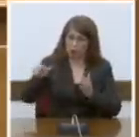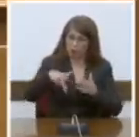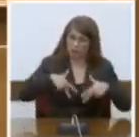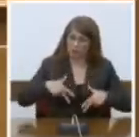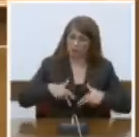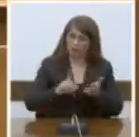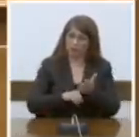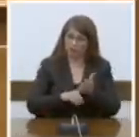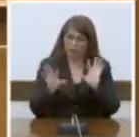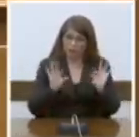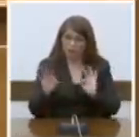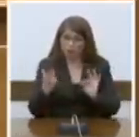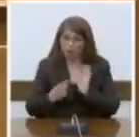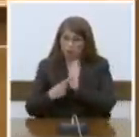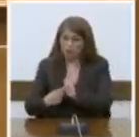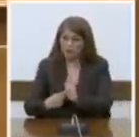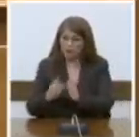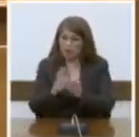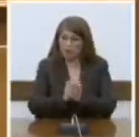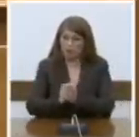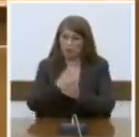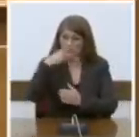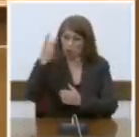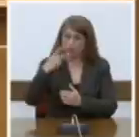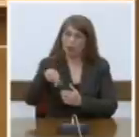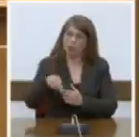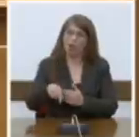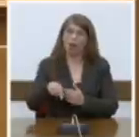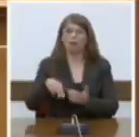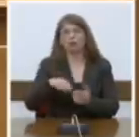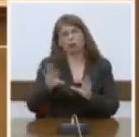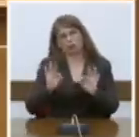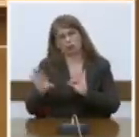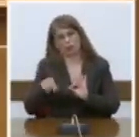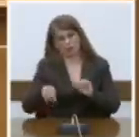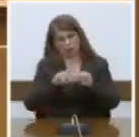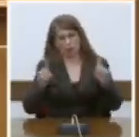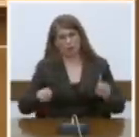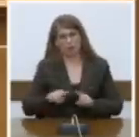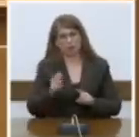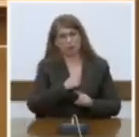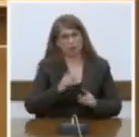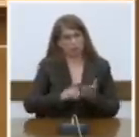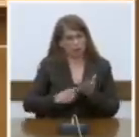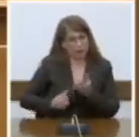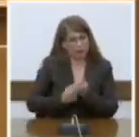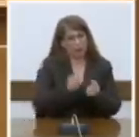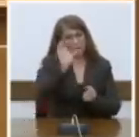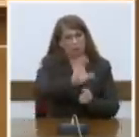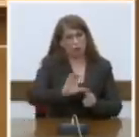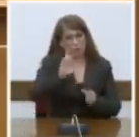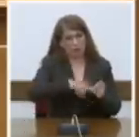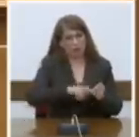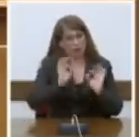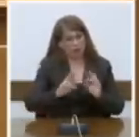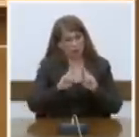την αλληλεγγύη της και το δικαίωμα να επιλέξει αυτό το δρόμο της αλληλεγγύης. Σε αυτό το πλαίσιο, λοιπόν, θεωρούμε ότι πρέπει να στηριχτεί από την Ευρωπαϊκή Ένωση κάθε διεθνής